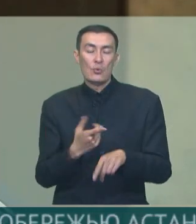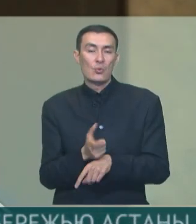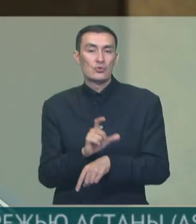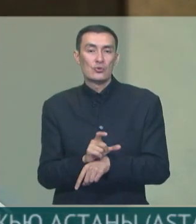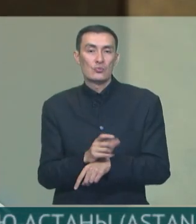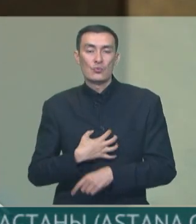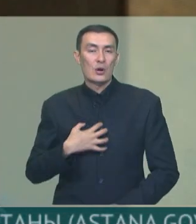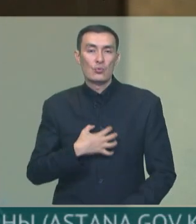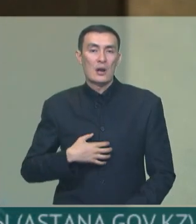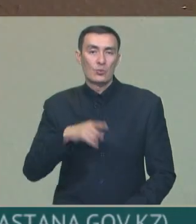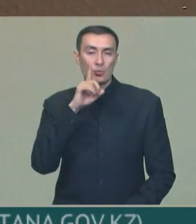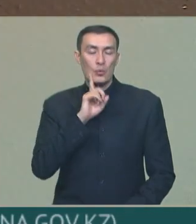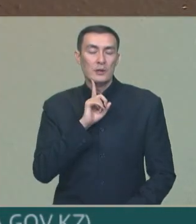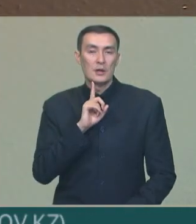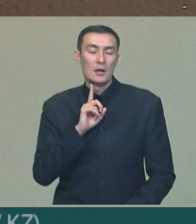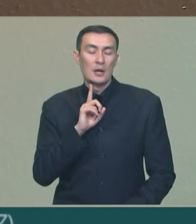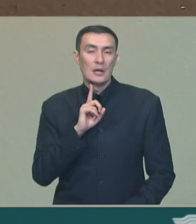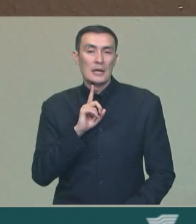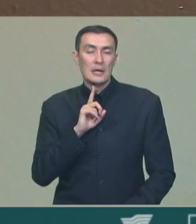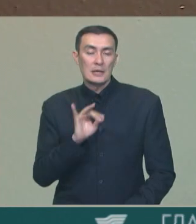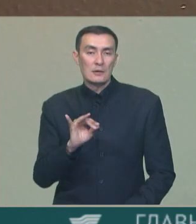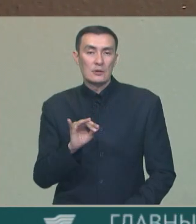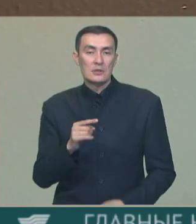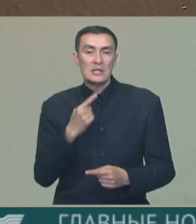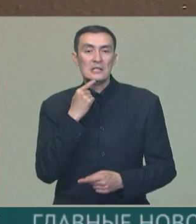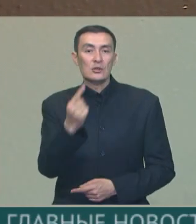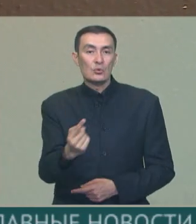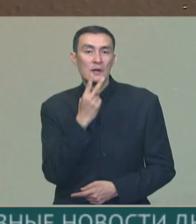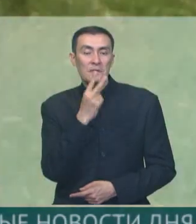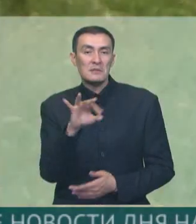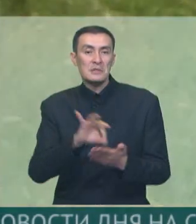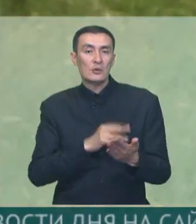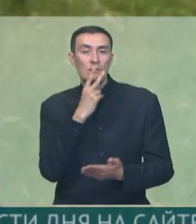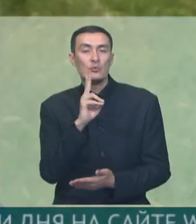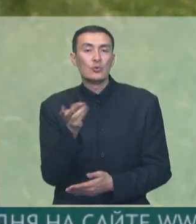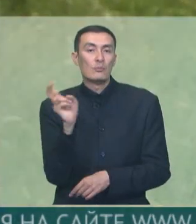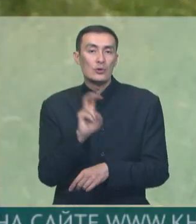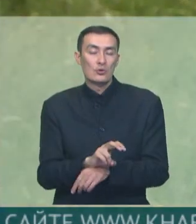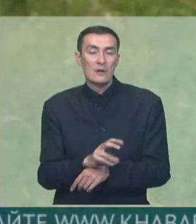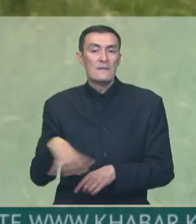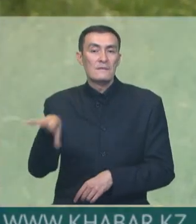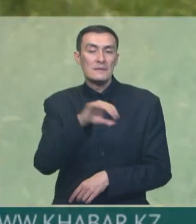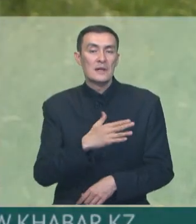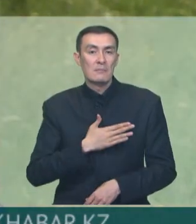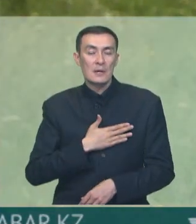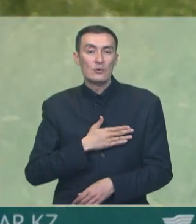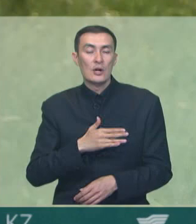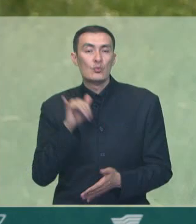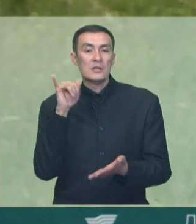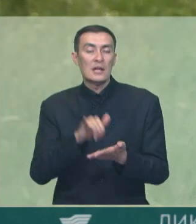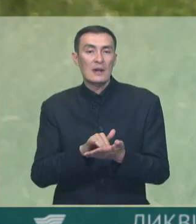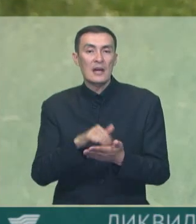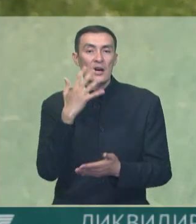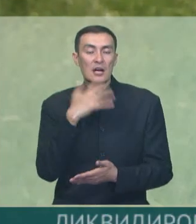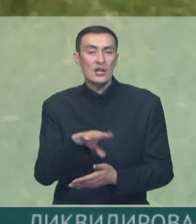вот актуальное, удобное. Дистанционно мы смотрим, кто пришел. Мы вот, например, все сегодня поставили горячая, холодная